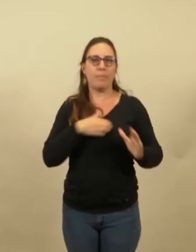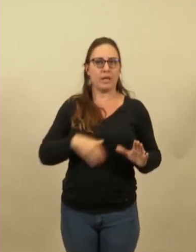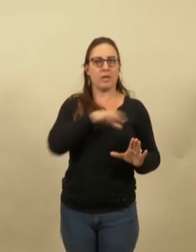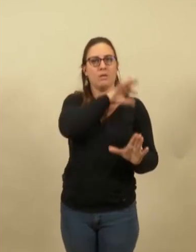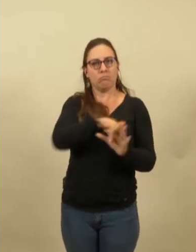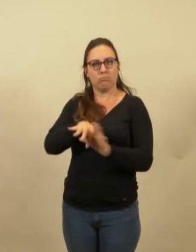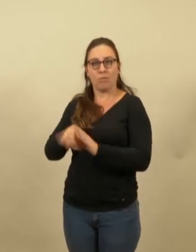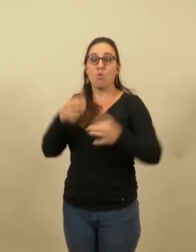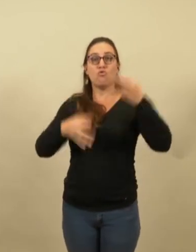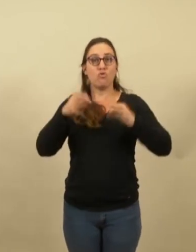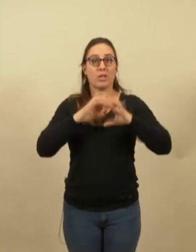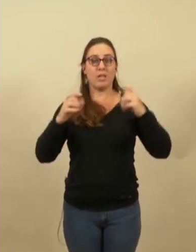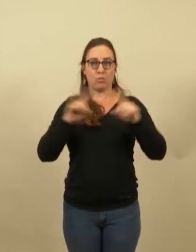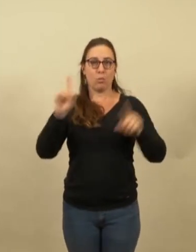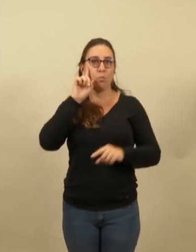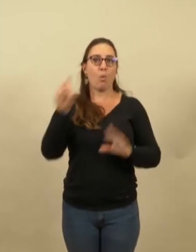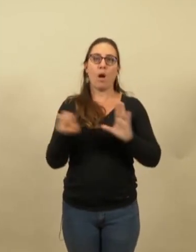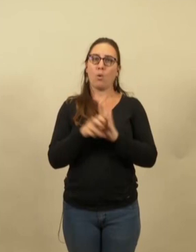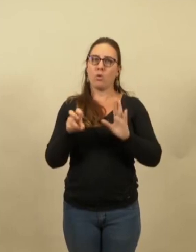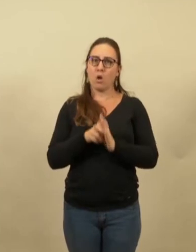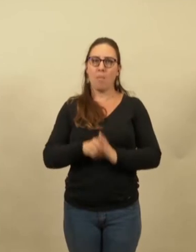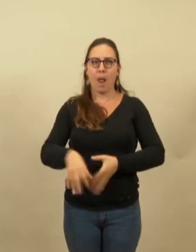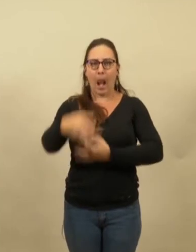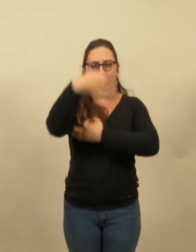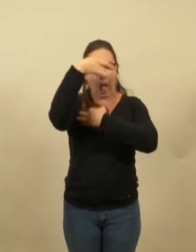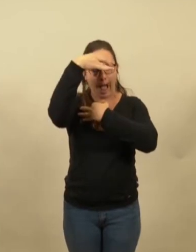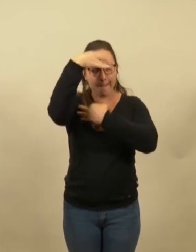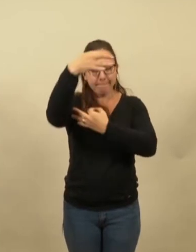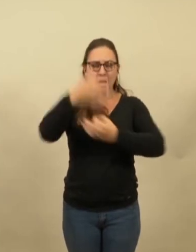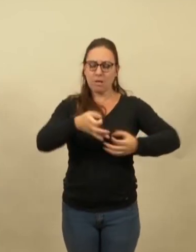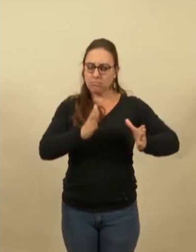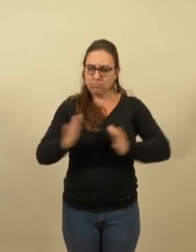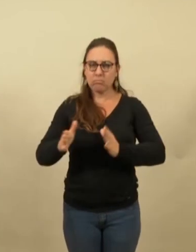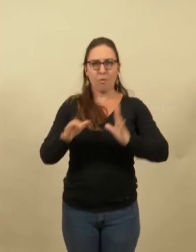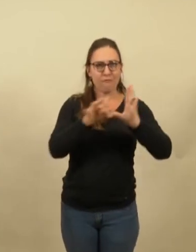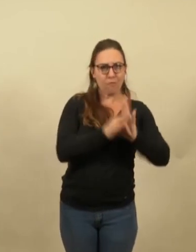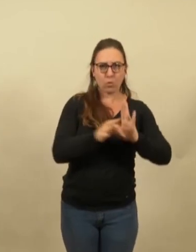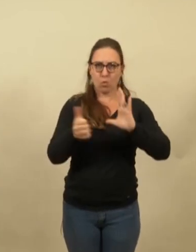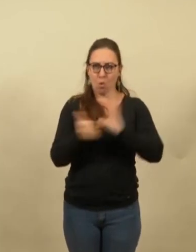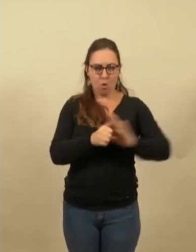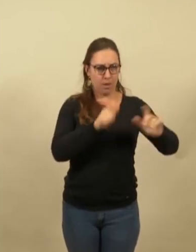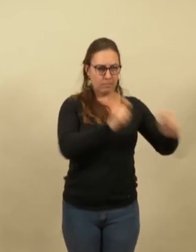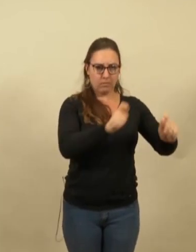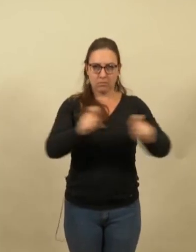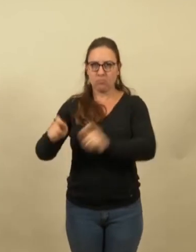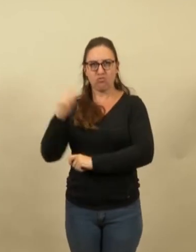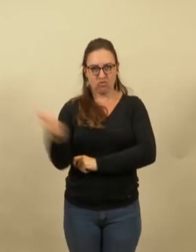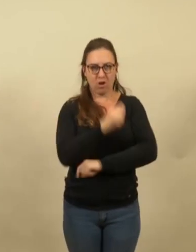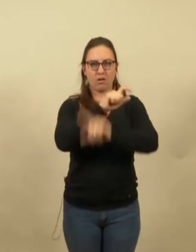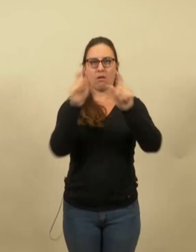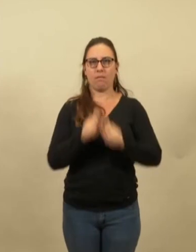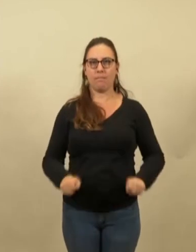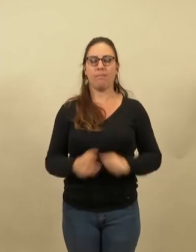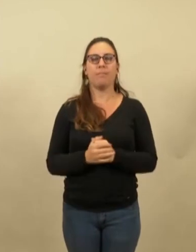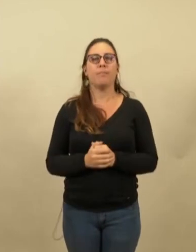membres de ce jury puisqu'elle Grenoble nous respectons très strictement les fonctions et les rôles de chacun et chacune je rappelle